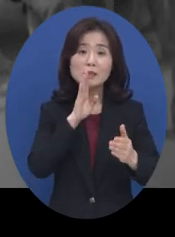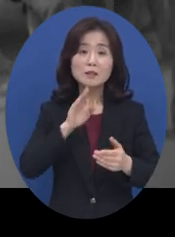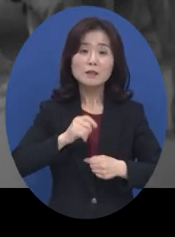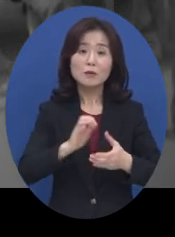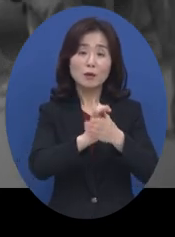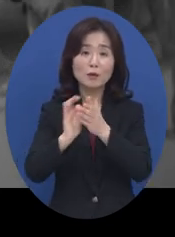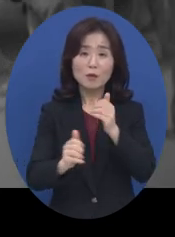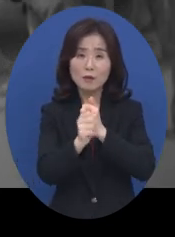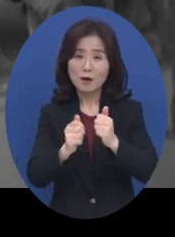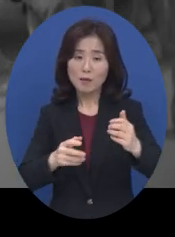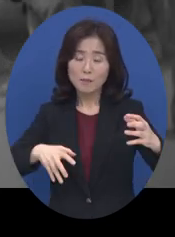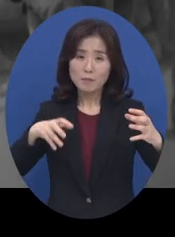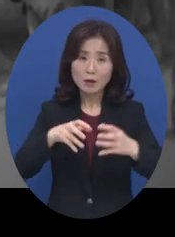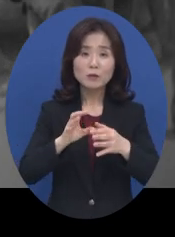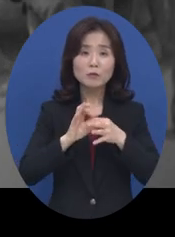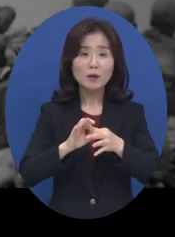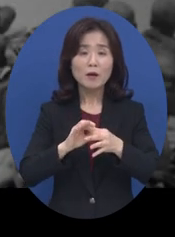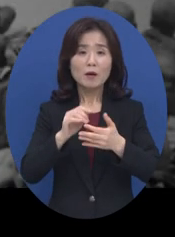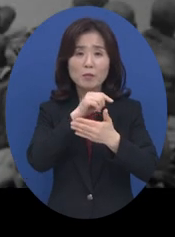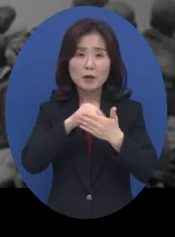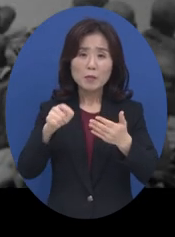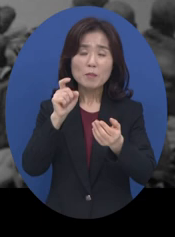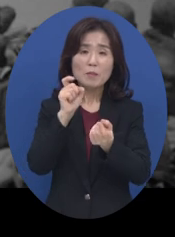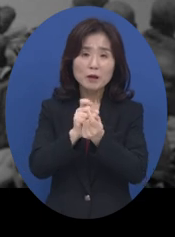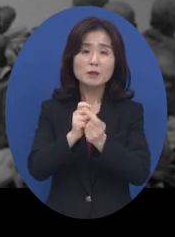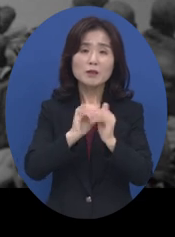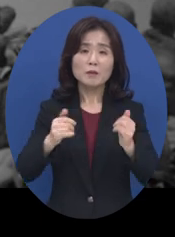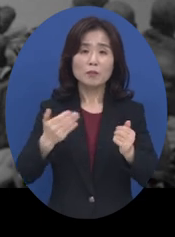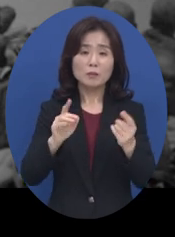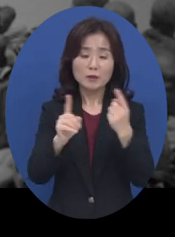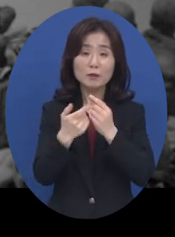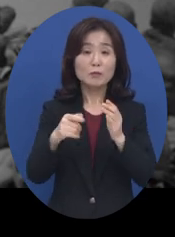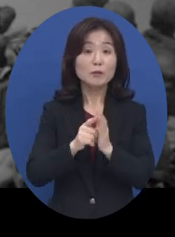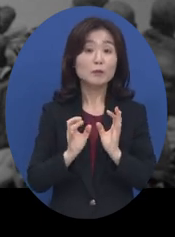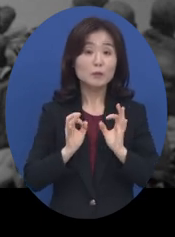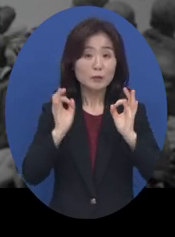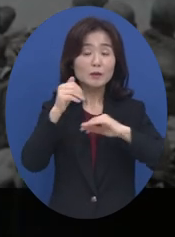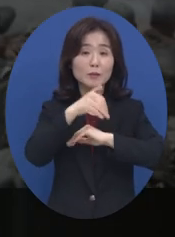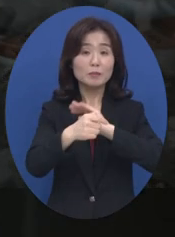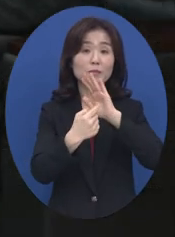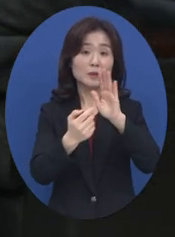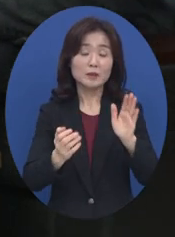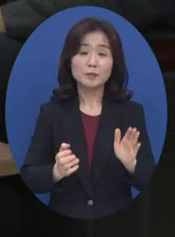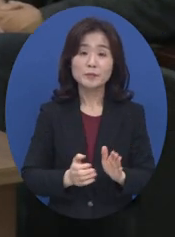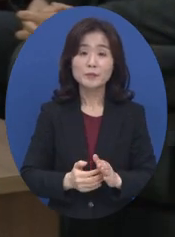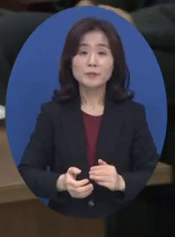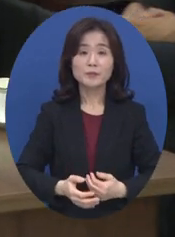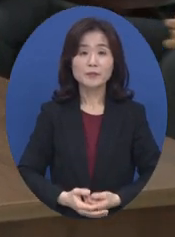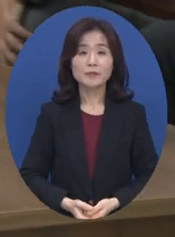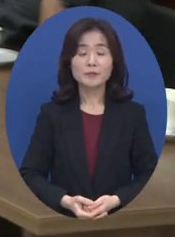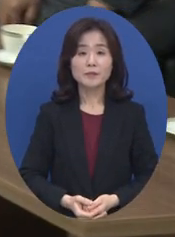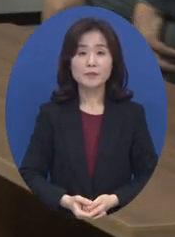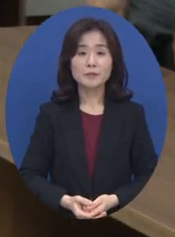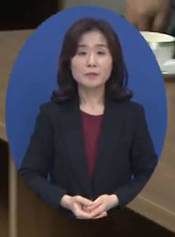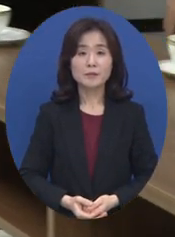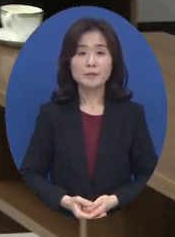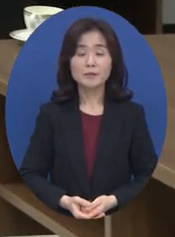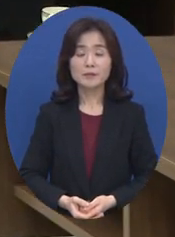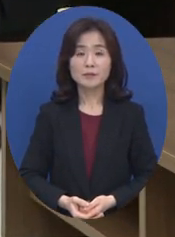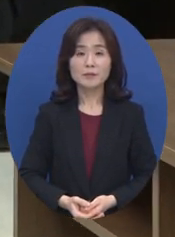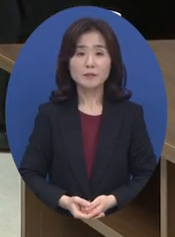성감 학원 사건 p4 들의 아픔이 치우 될 수 있도록 노력할 계획이라고 밝혔습니다 경제 이슈 tv q